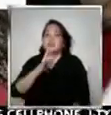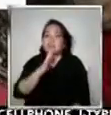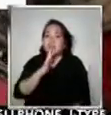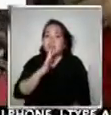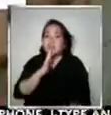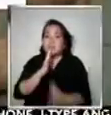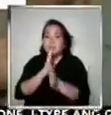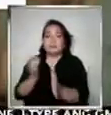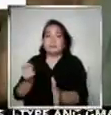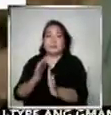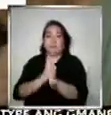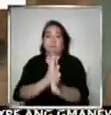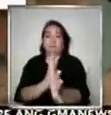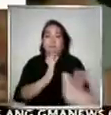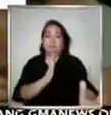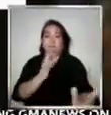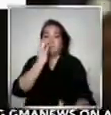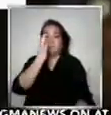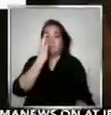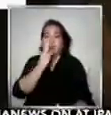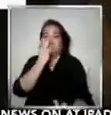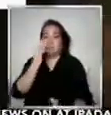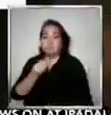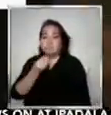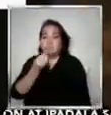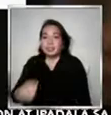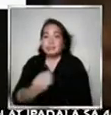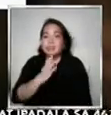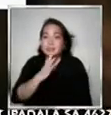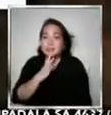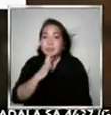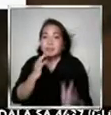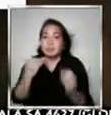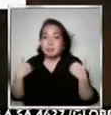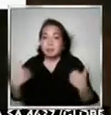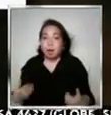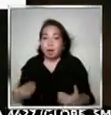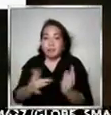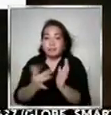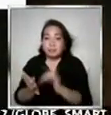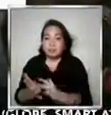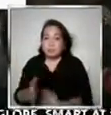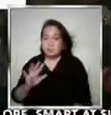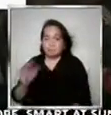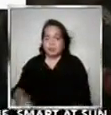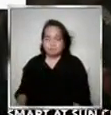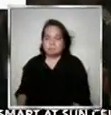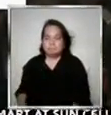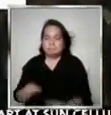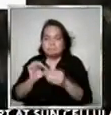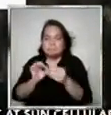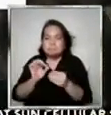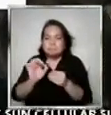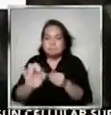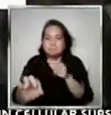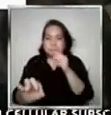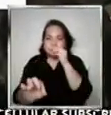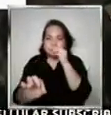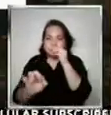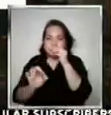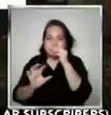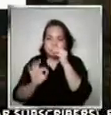ng amen ang nagko-communion. Bilang pag-iingat, hindi rin muna hinihikayat ang paggamit ng aircon sa mga